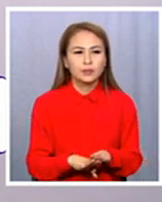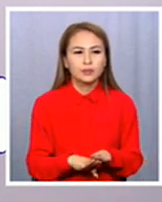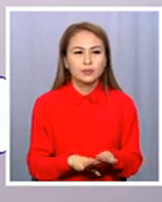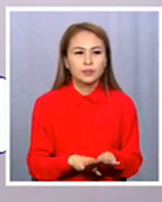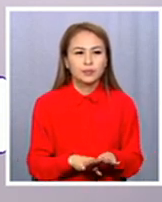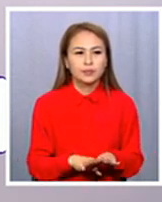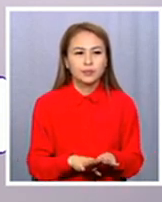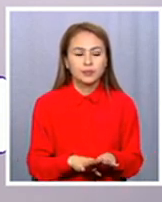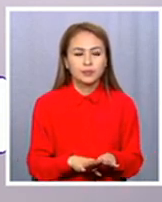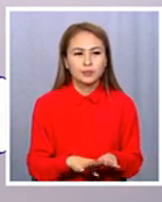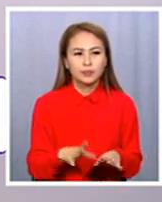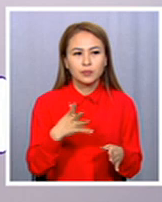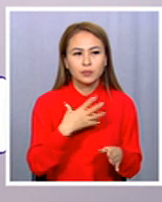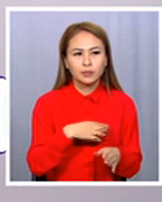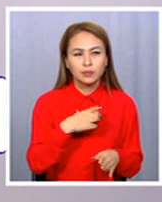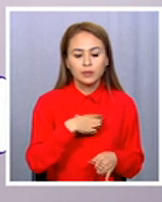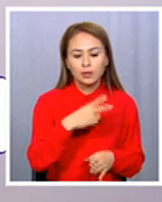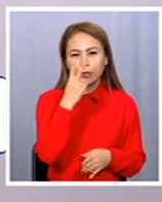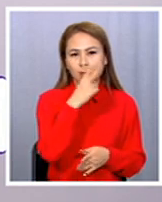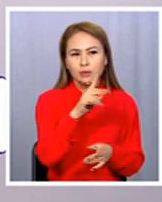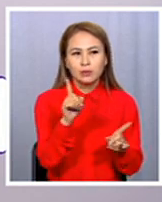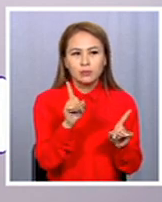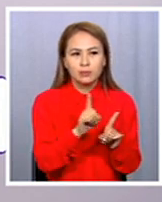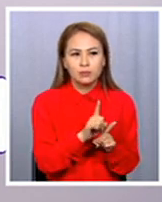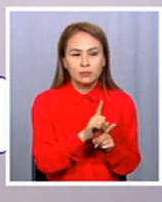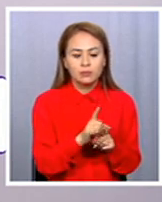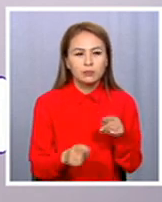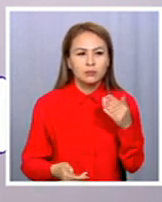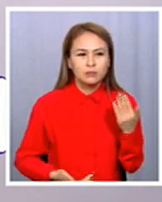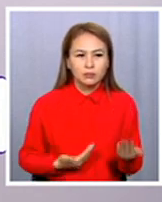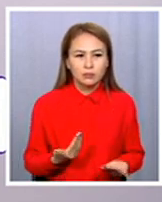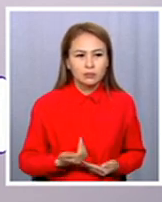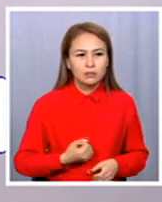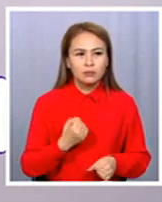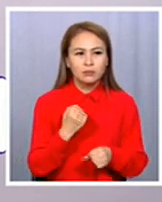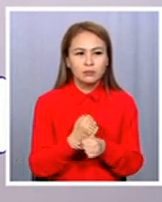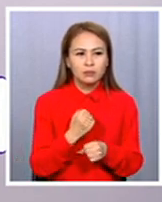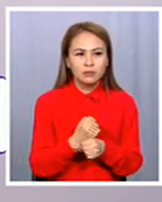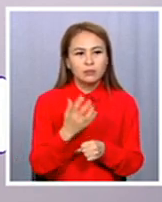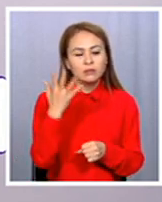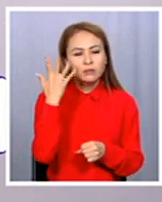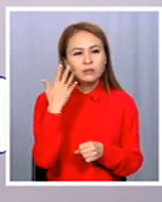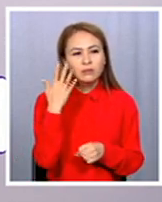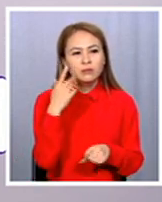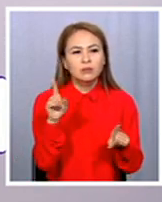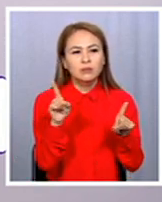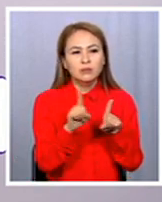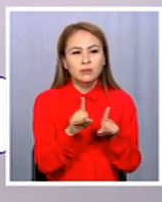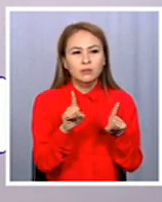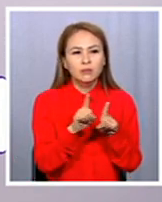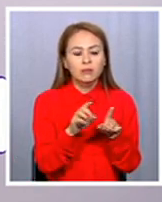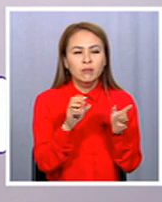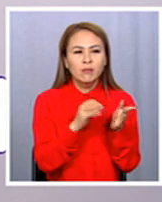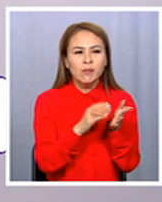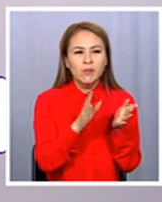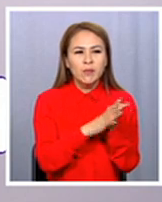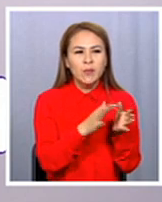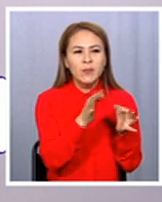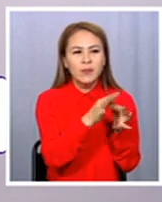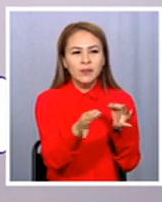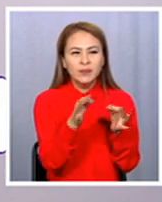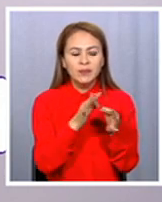отырғанымыз, өзіміз көріп тұрғандарымыздай, тіршілік ету жағдайлары ұқсас, белгілі бір